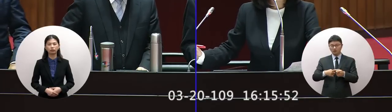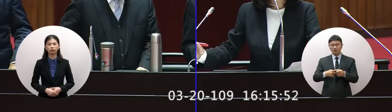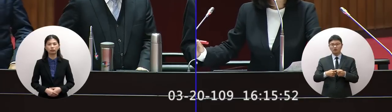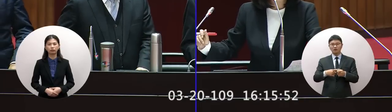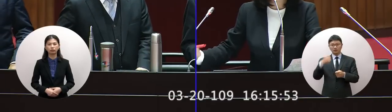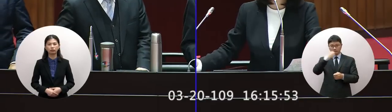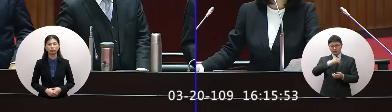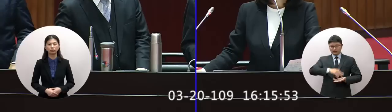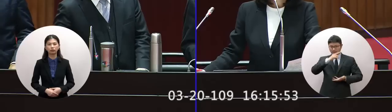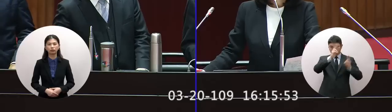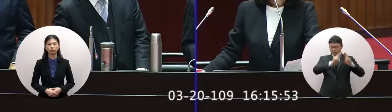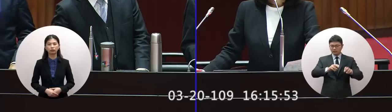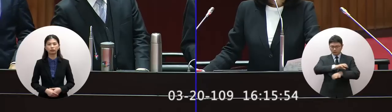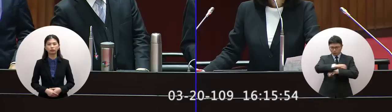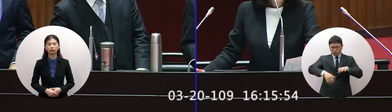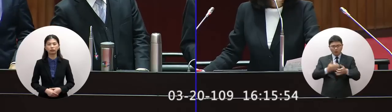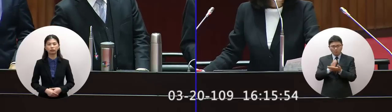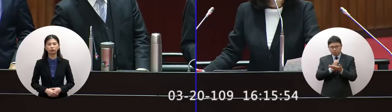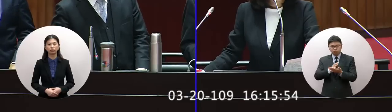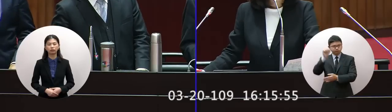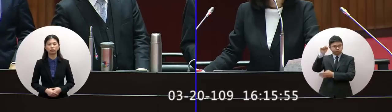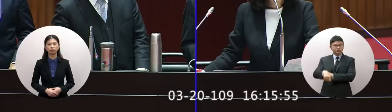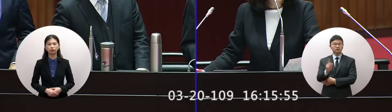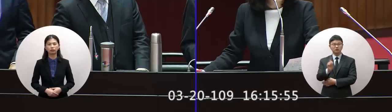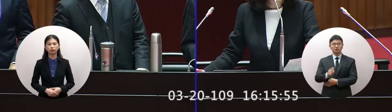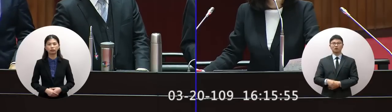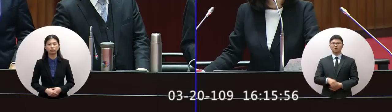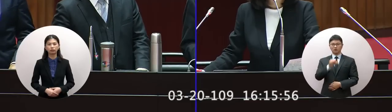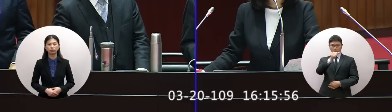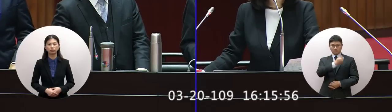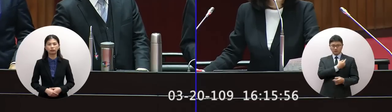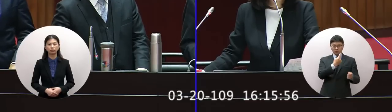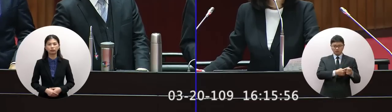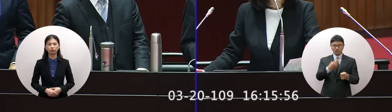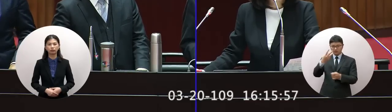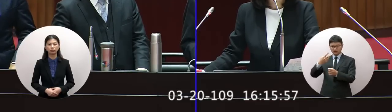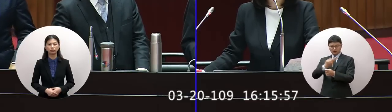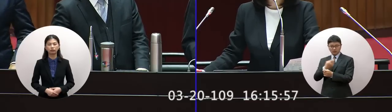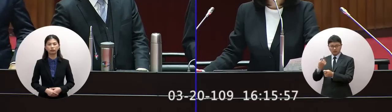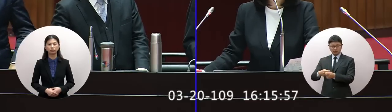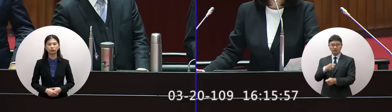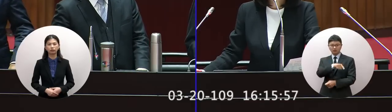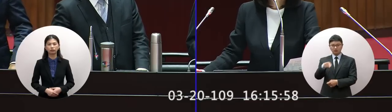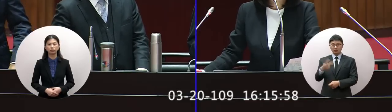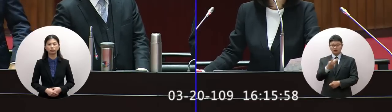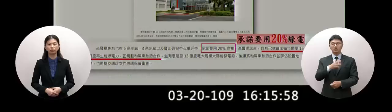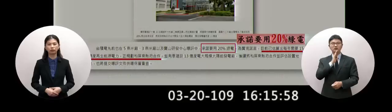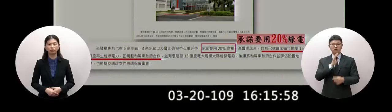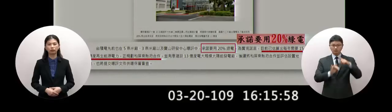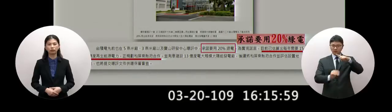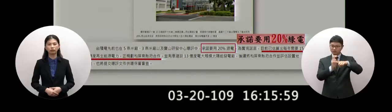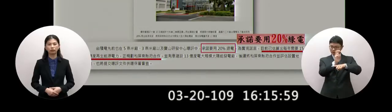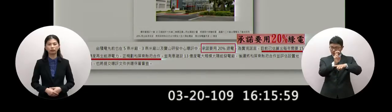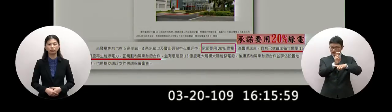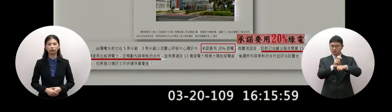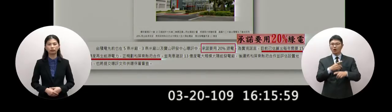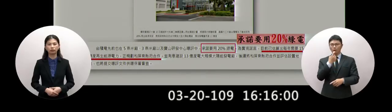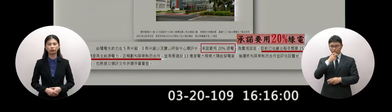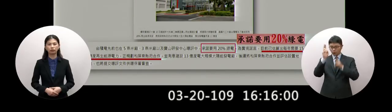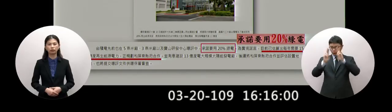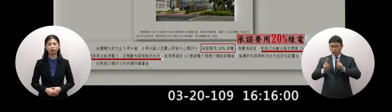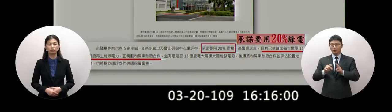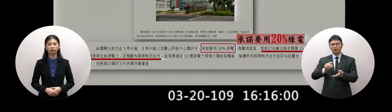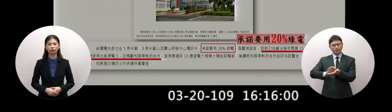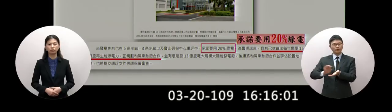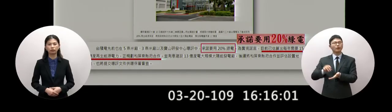环评的承诺。5纳米厂还有3纳米厂，它必须要使用20%的绿电，也就